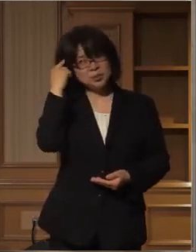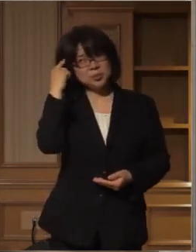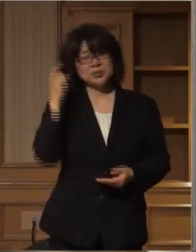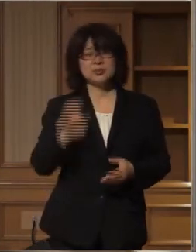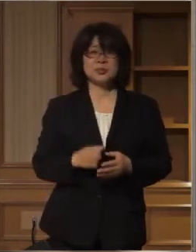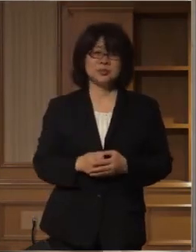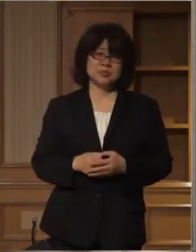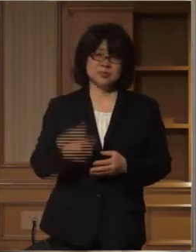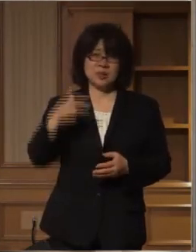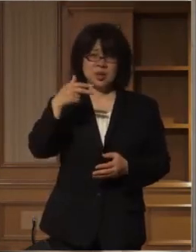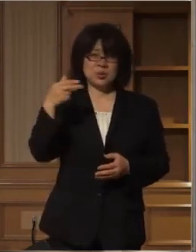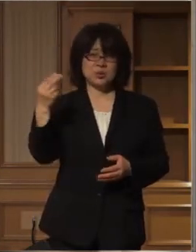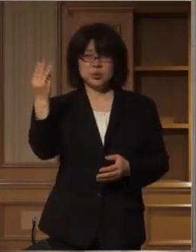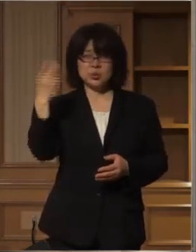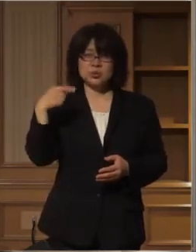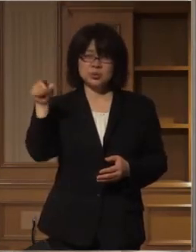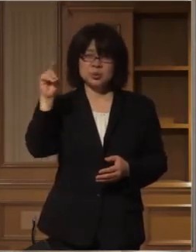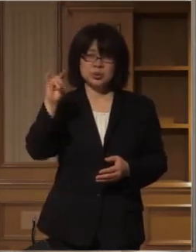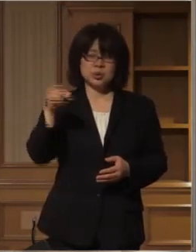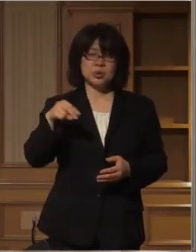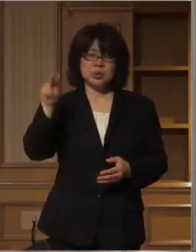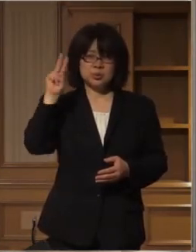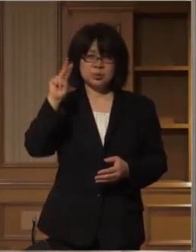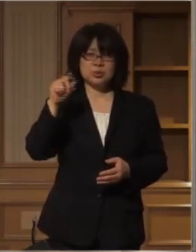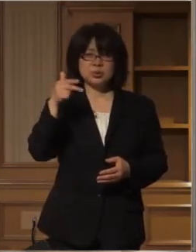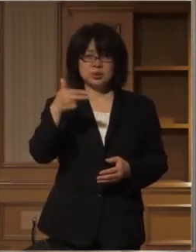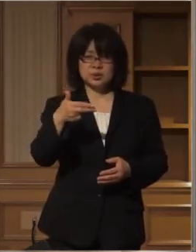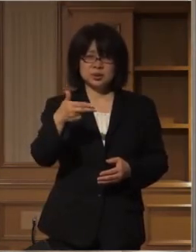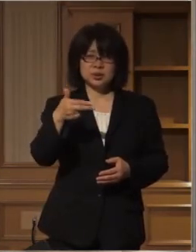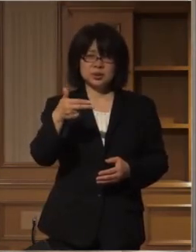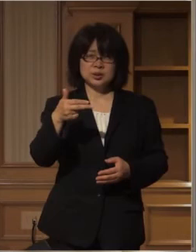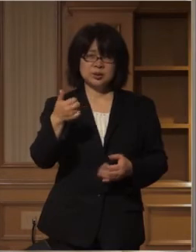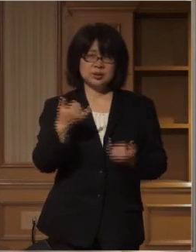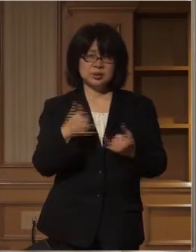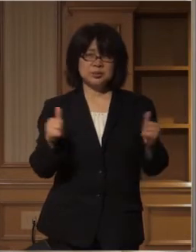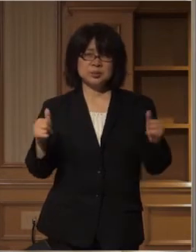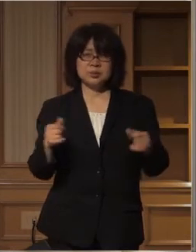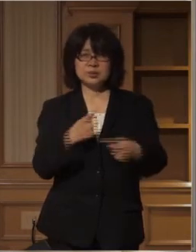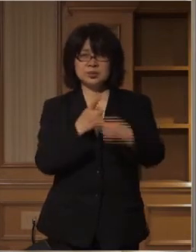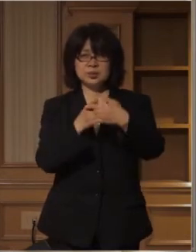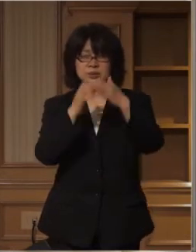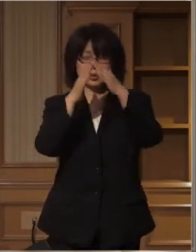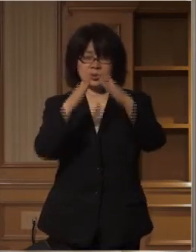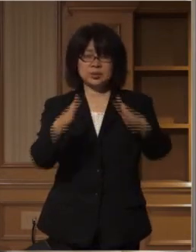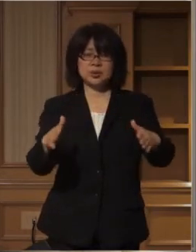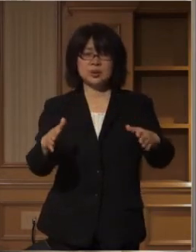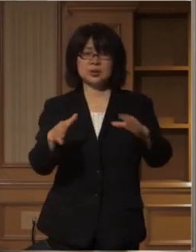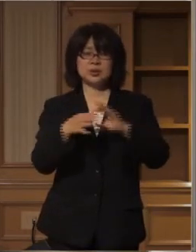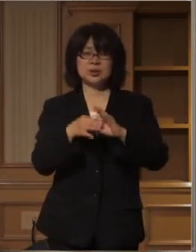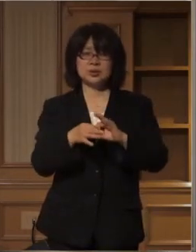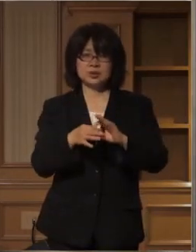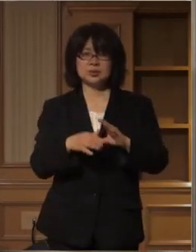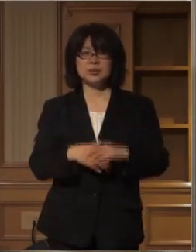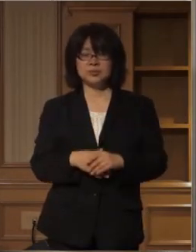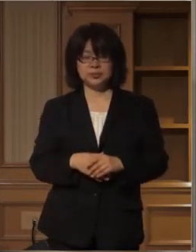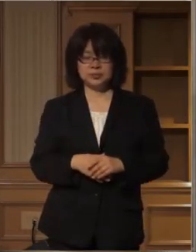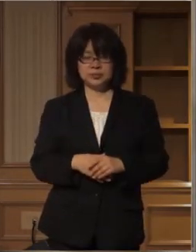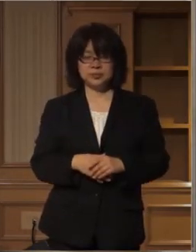教者の教会もですね、1996年の10月に殉教事件が起きて、1年経たない1997年